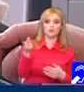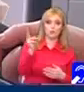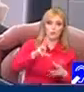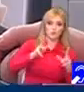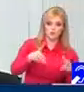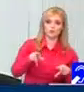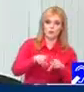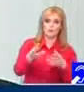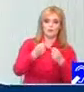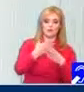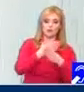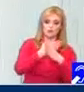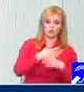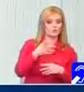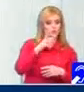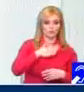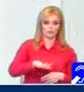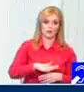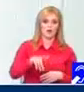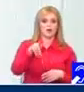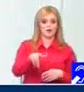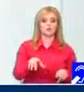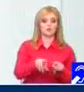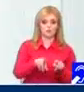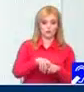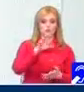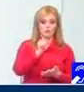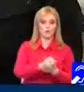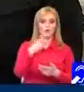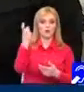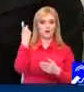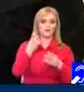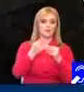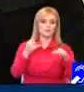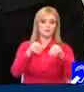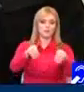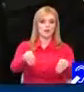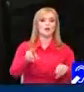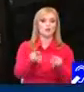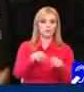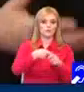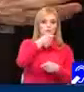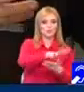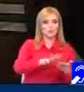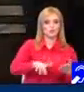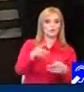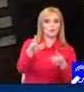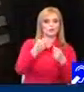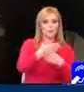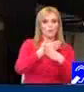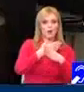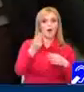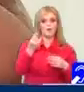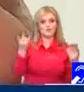primit. Vasile Pușcaș crește culturi oleaginoase în raionul Ialoveni. Fermierul a depus o cerere de subvenționare. Banii